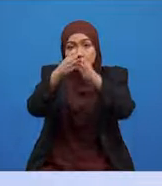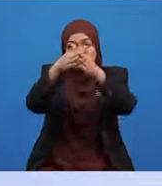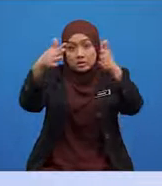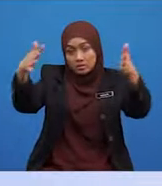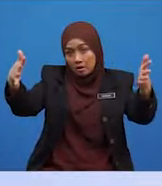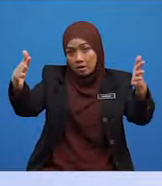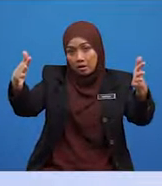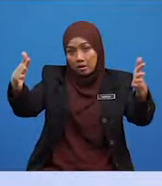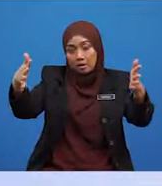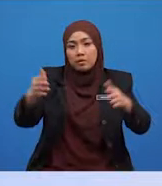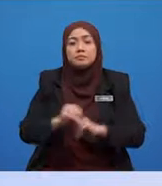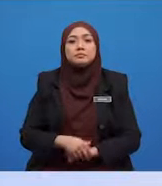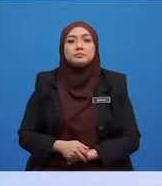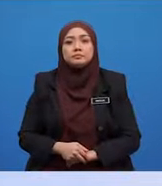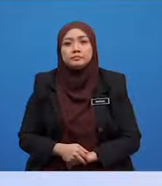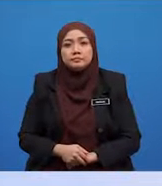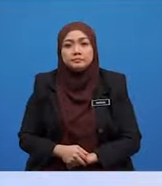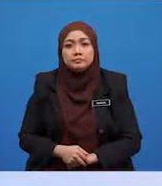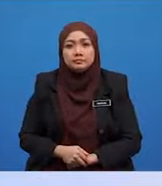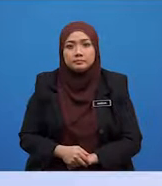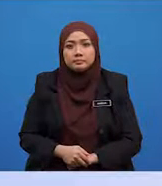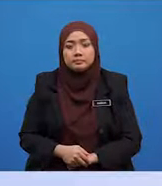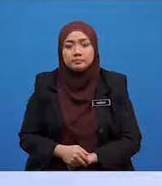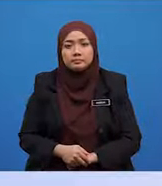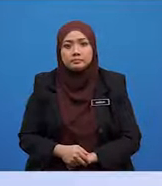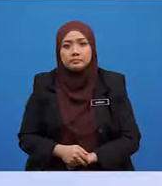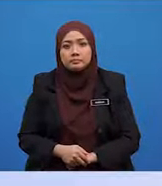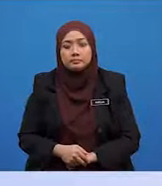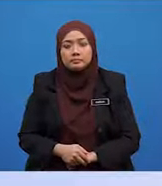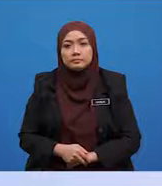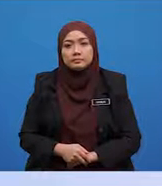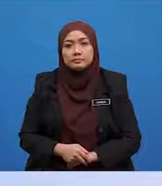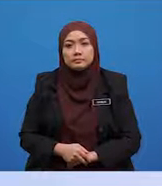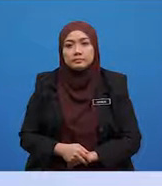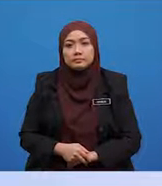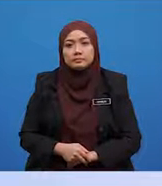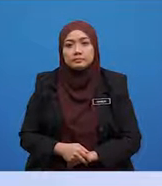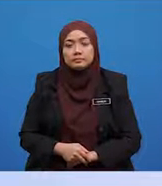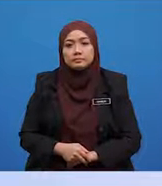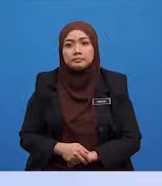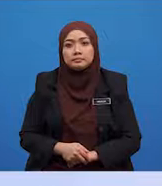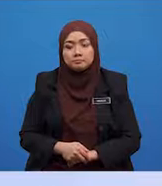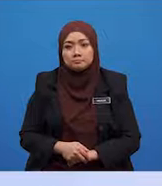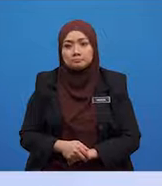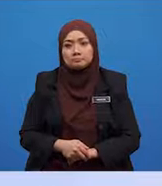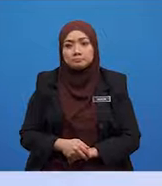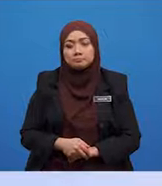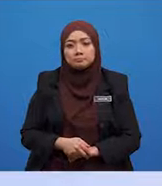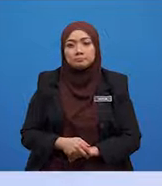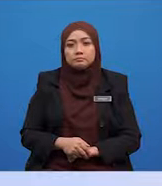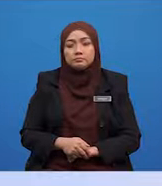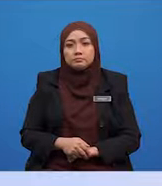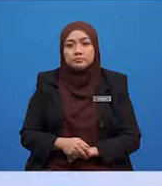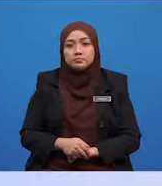perentas. Manakala, tembereng major merupakan rantau yang besar